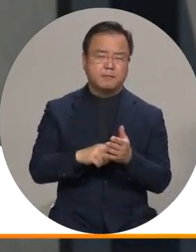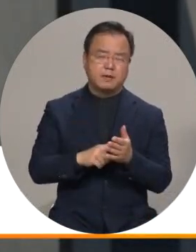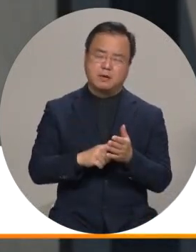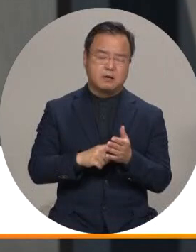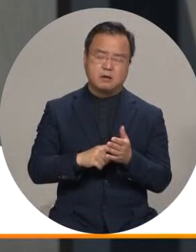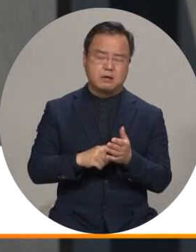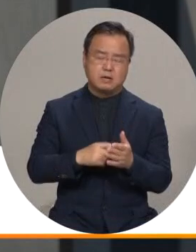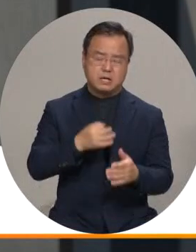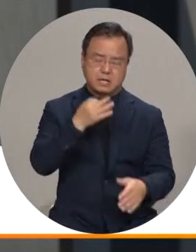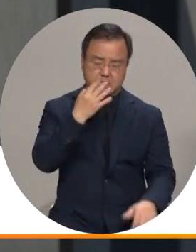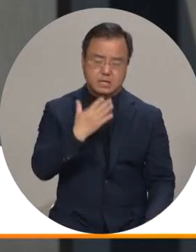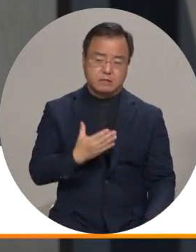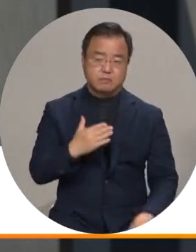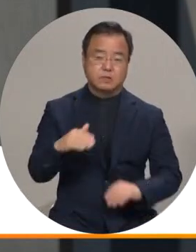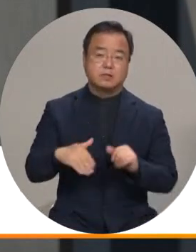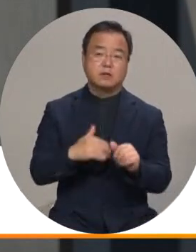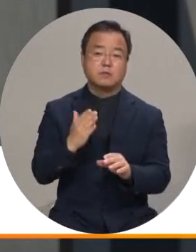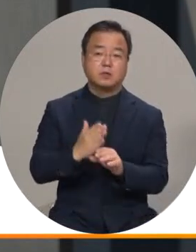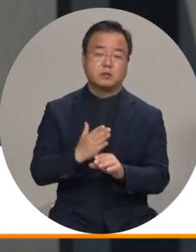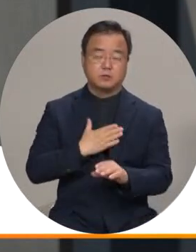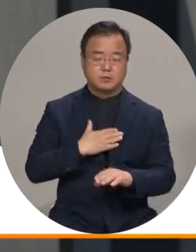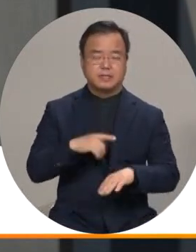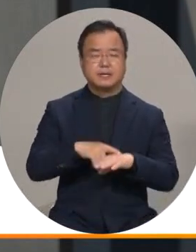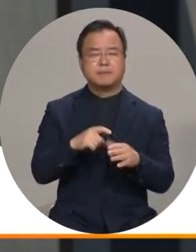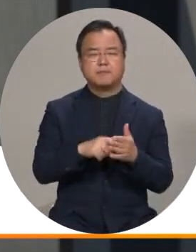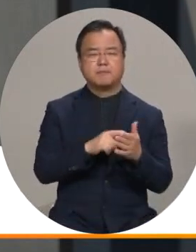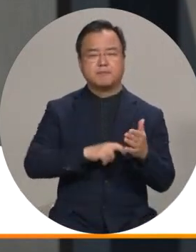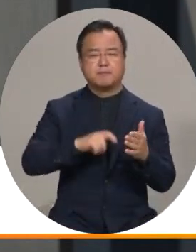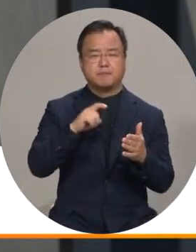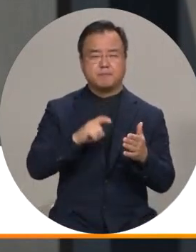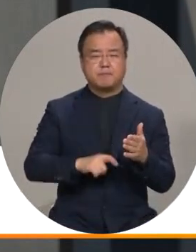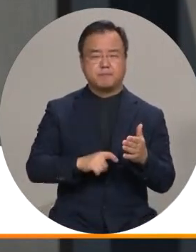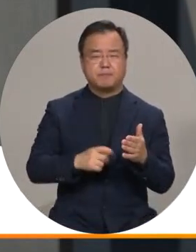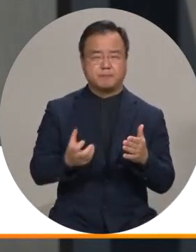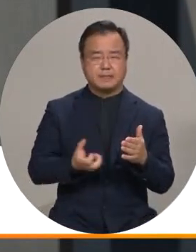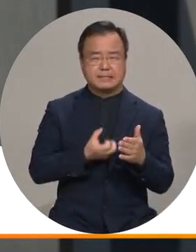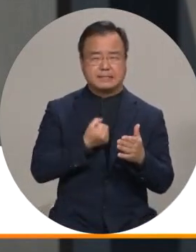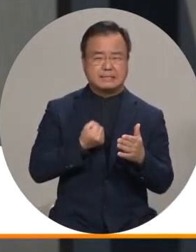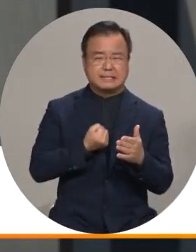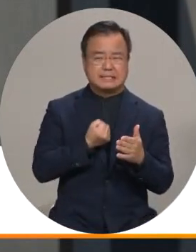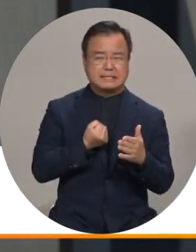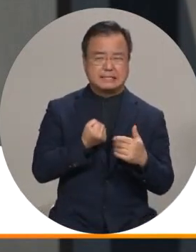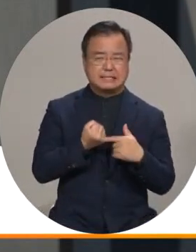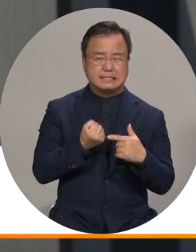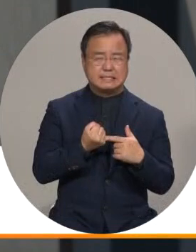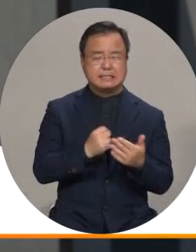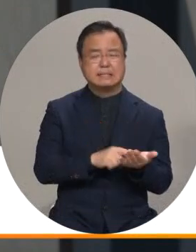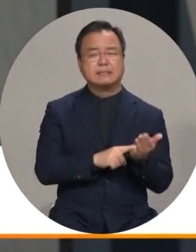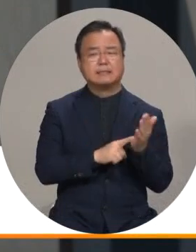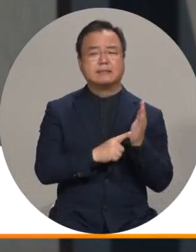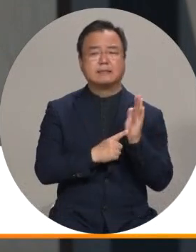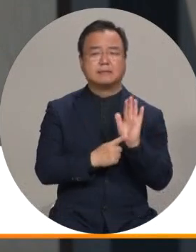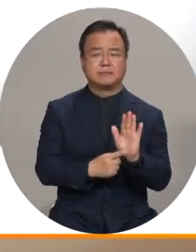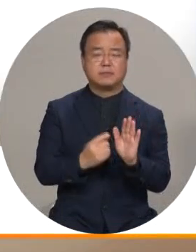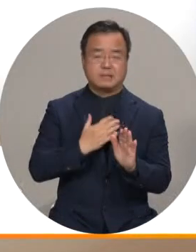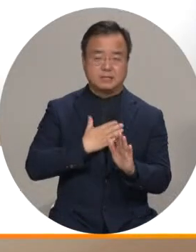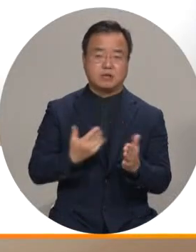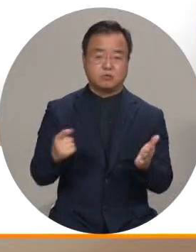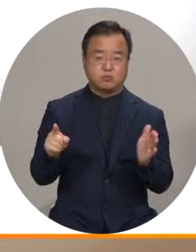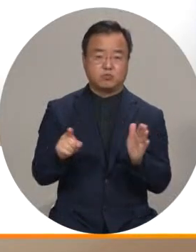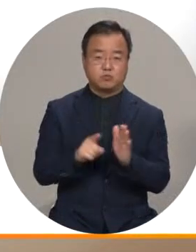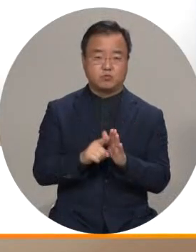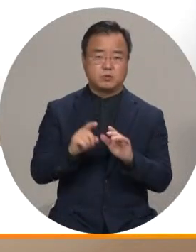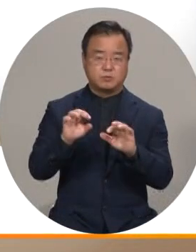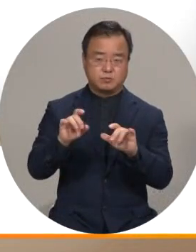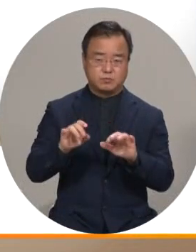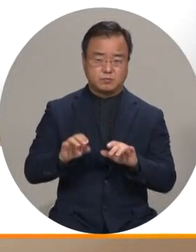상태에서이 내 마음 안에 있는 거를 배출하는 느낌으로 그냥 나를 위해서 그냥 했던 거였거든요